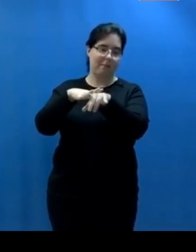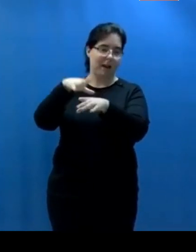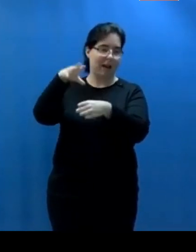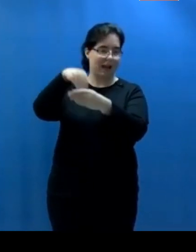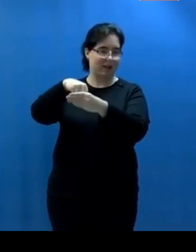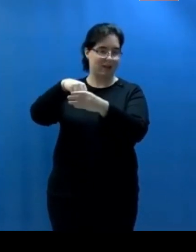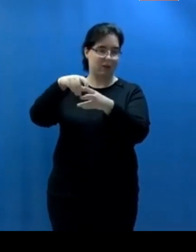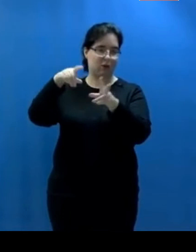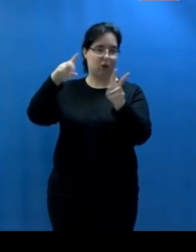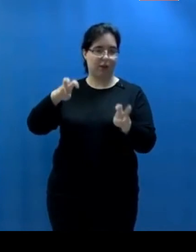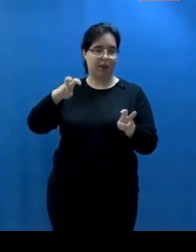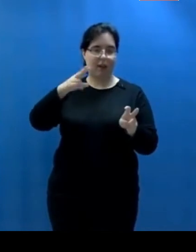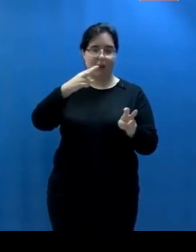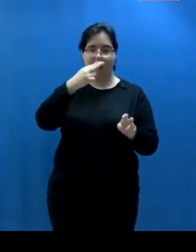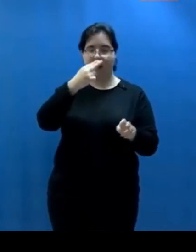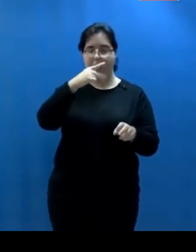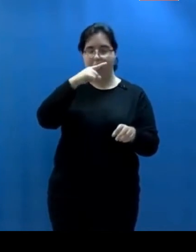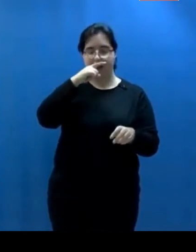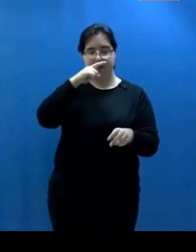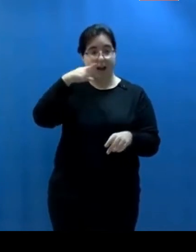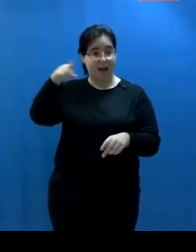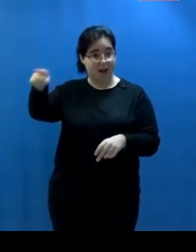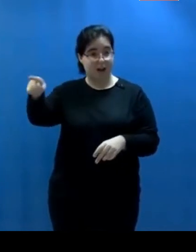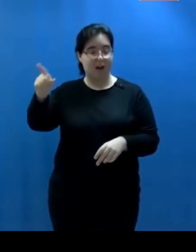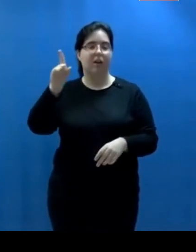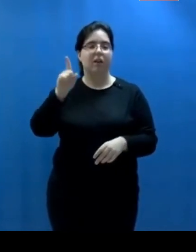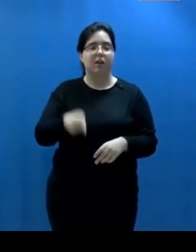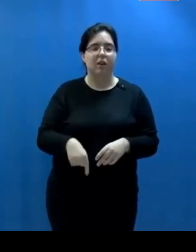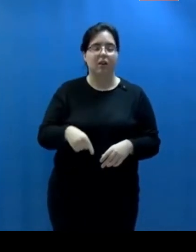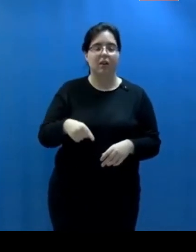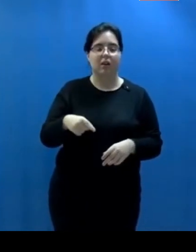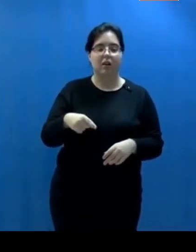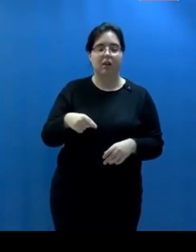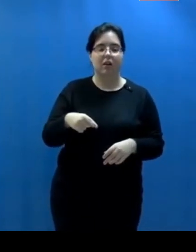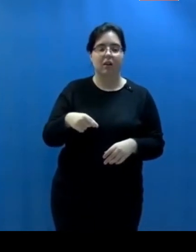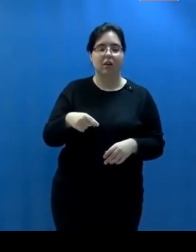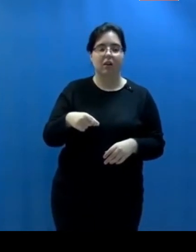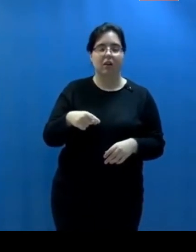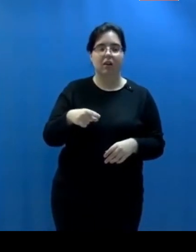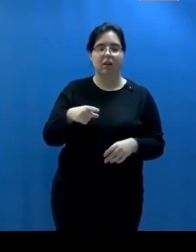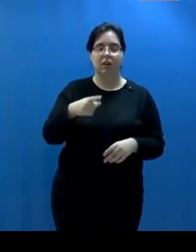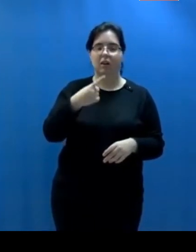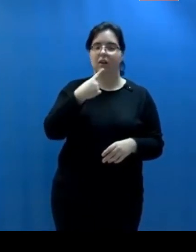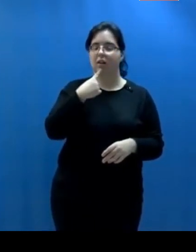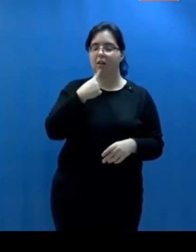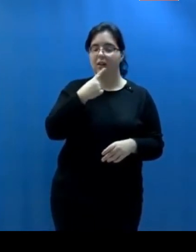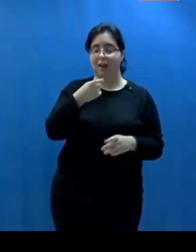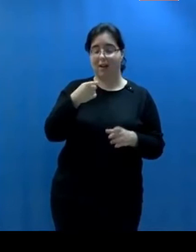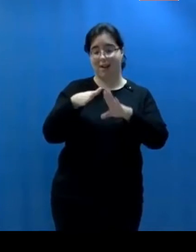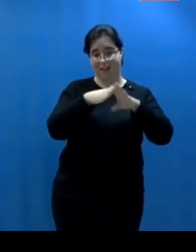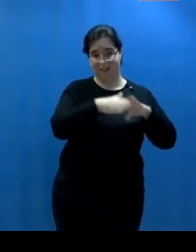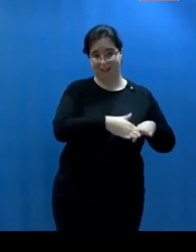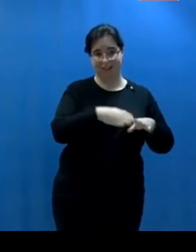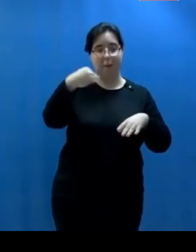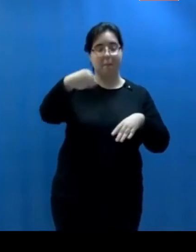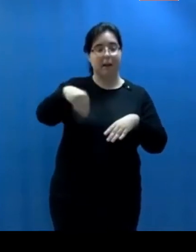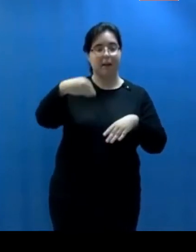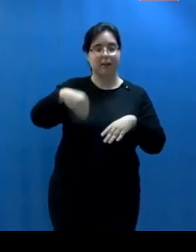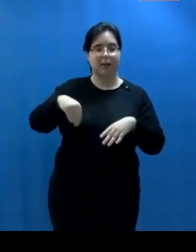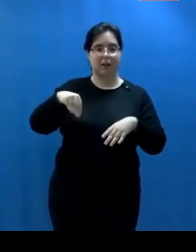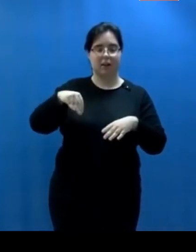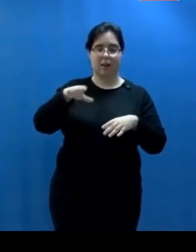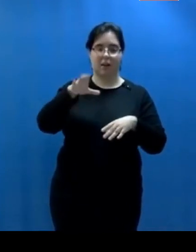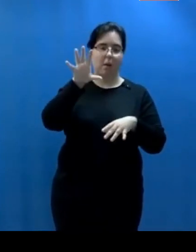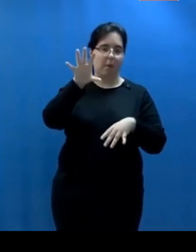de pertànyer a una nissaga fortament arrelada a la dreta castellonenca i en especial al Partit Popular, a banda d'haver sigut president de noves generacions de tota la